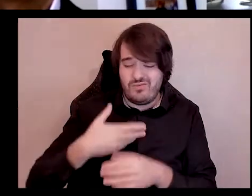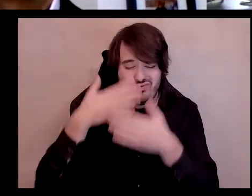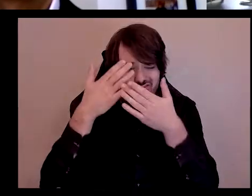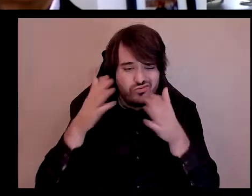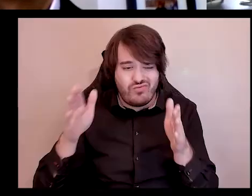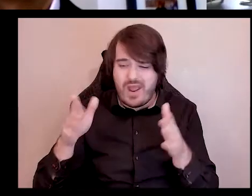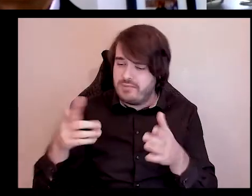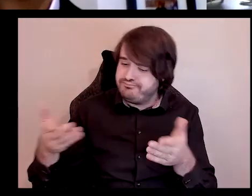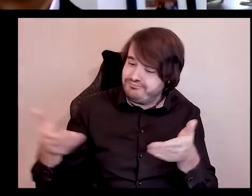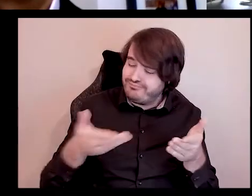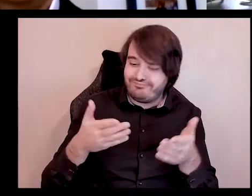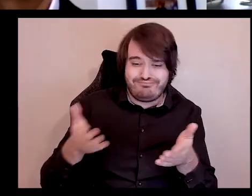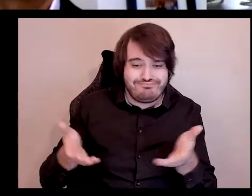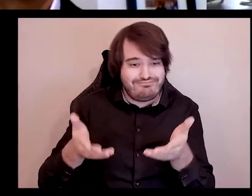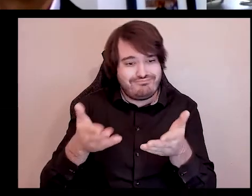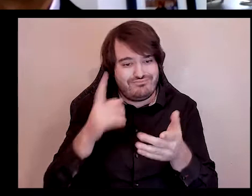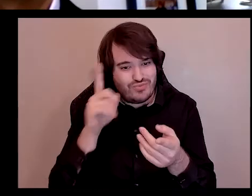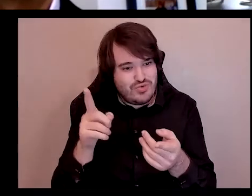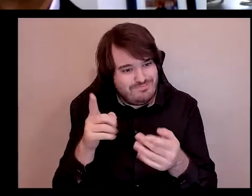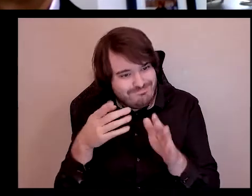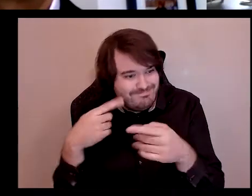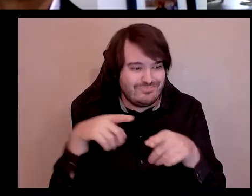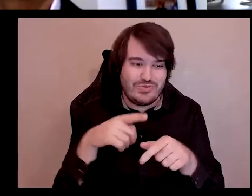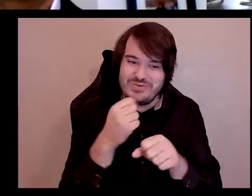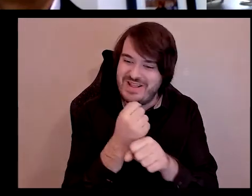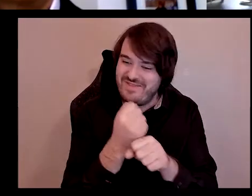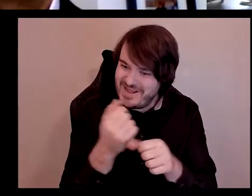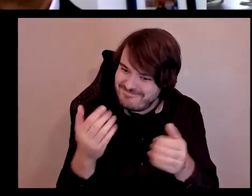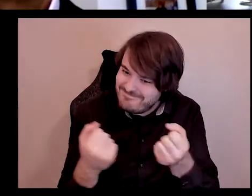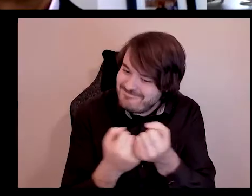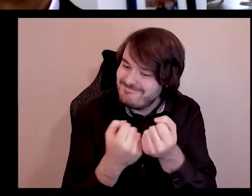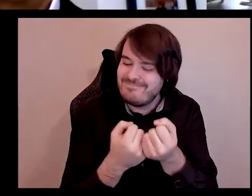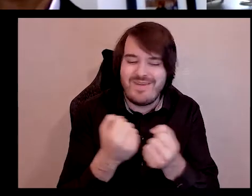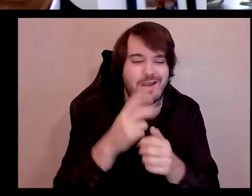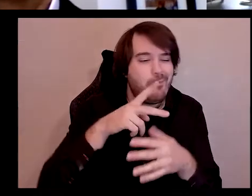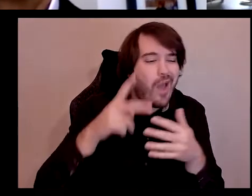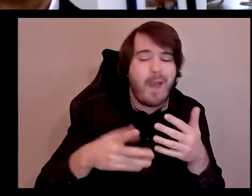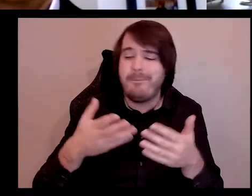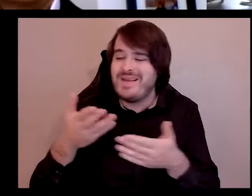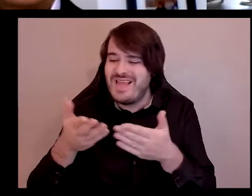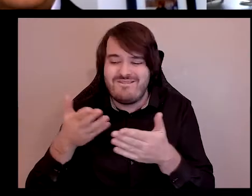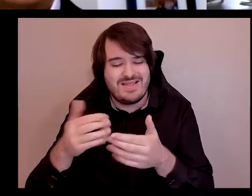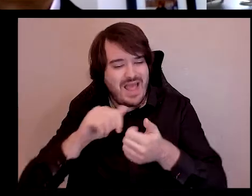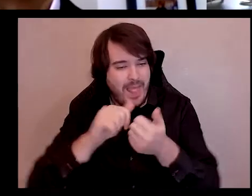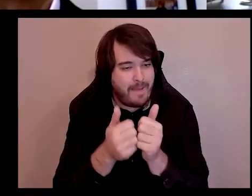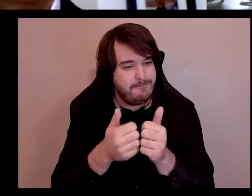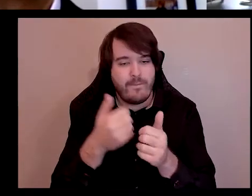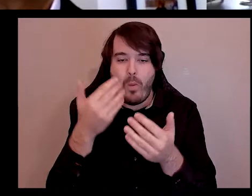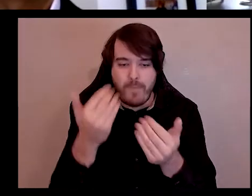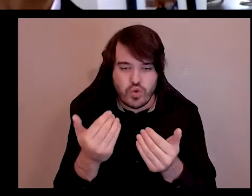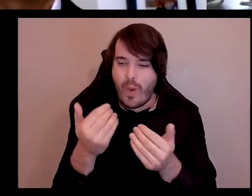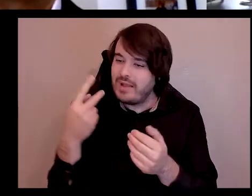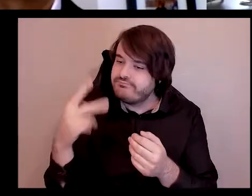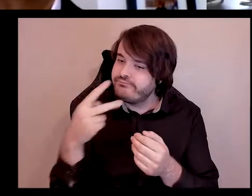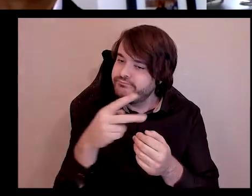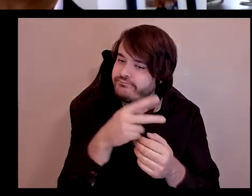Tous ces gens sont le bienvenu. On les accompagne de façon privilégiée vers le retour au travail. Ça passe par un programme, des services